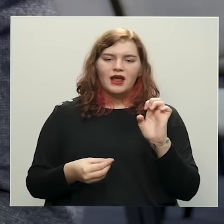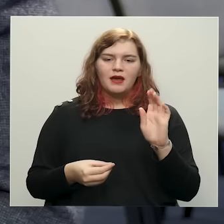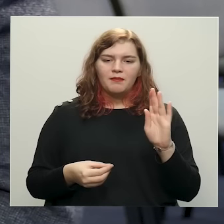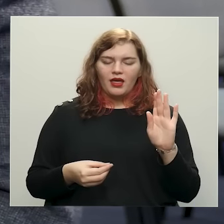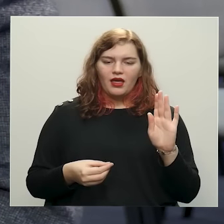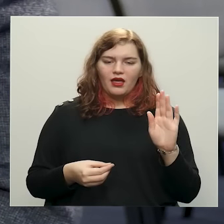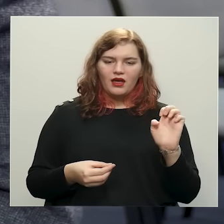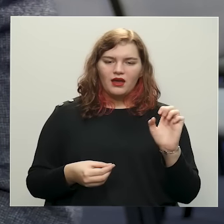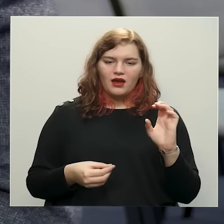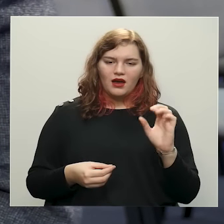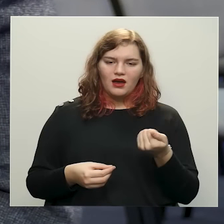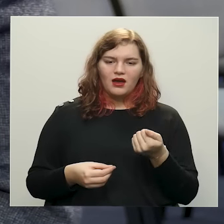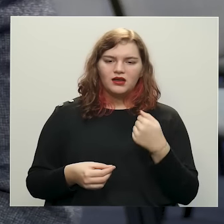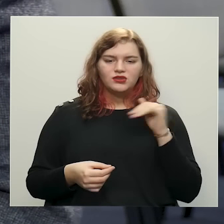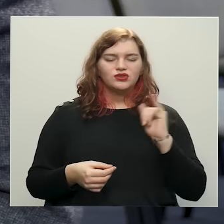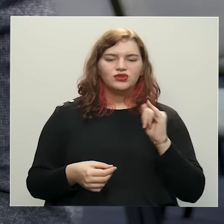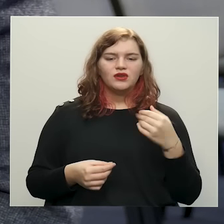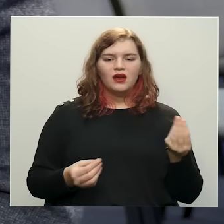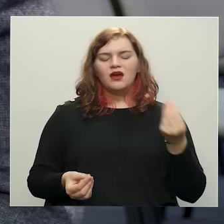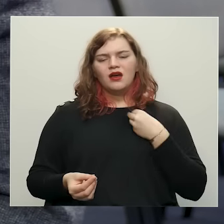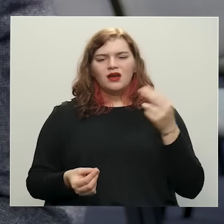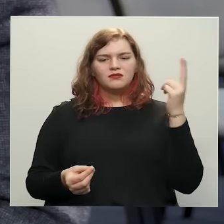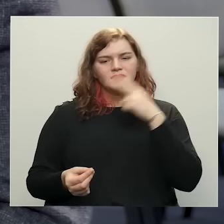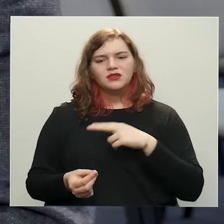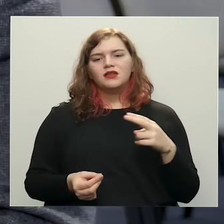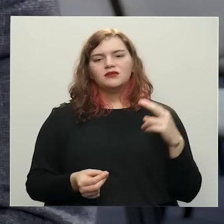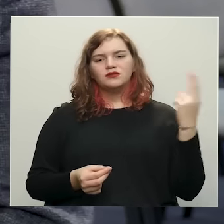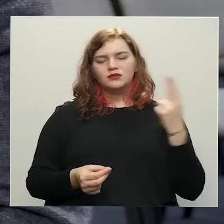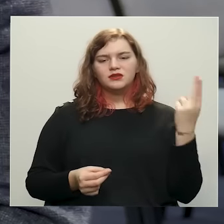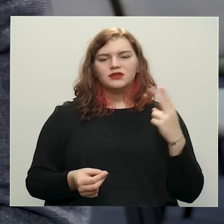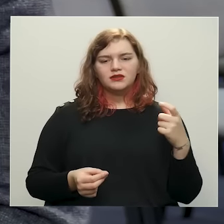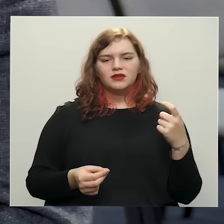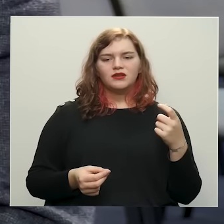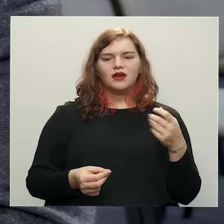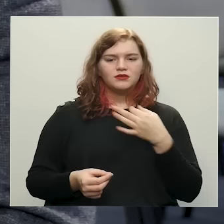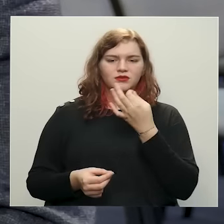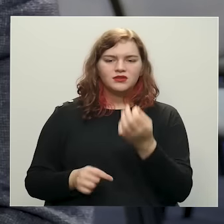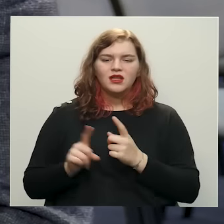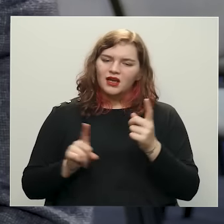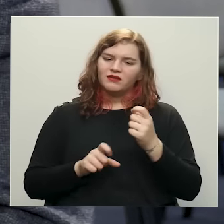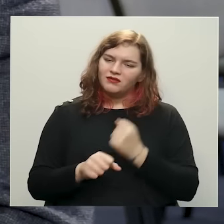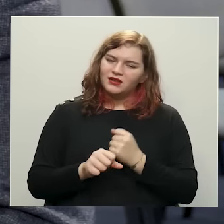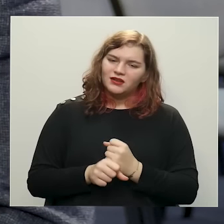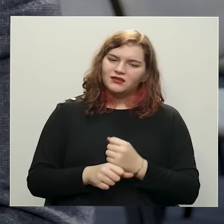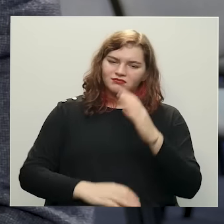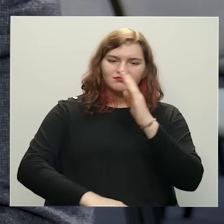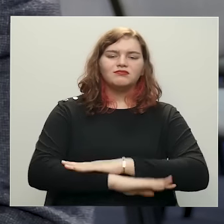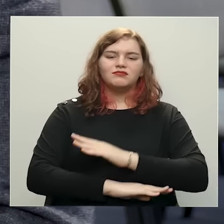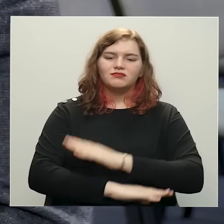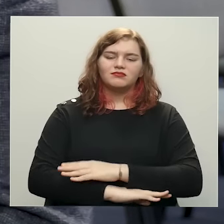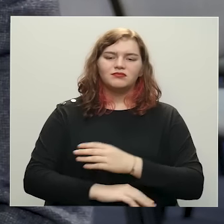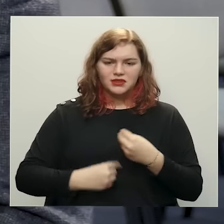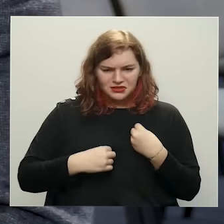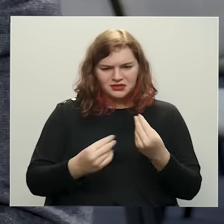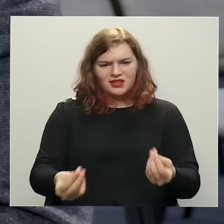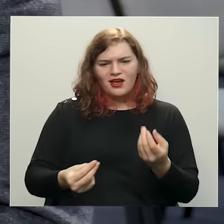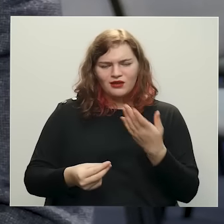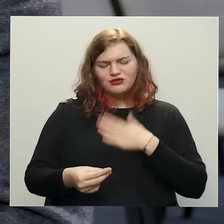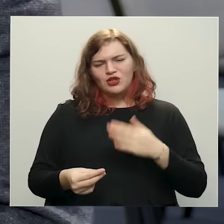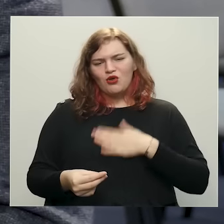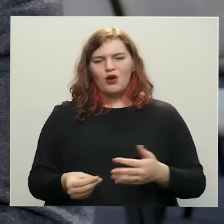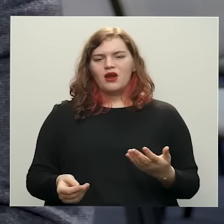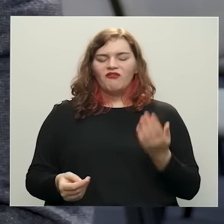care așa am luat eu și am înțeles eu că Dumnezeu zice, bă, dacă te faci băia cu minte, îți dau și dorința